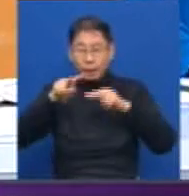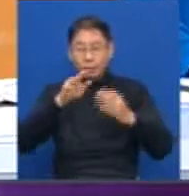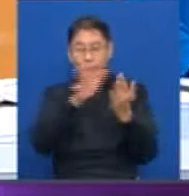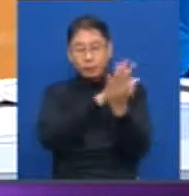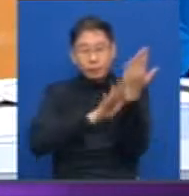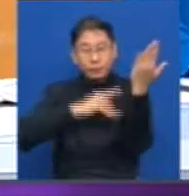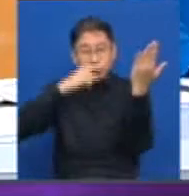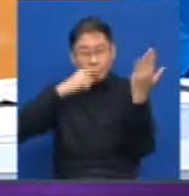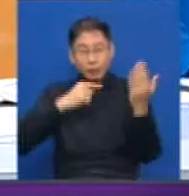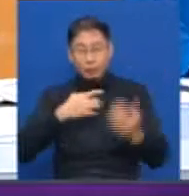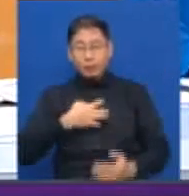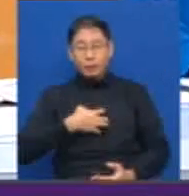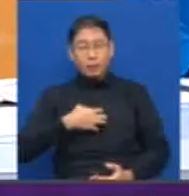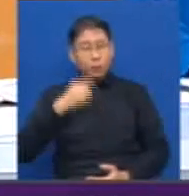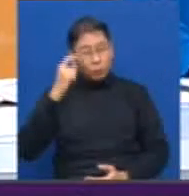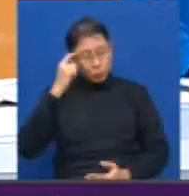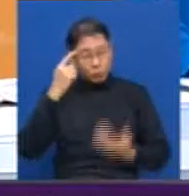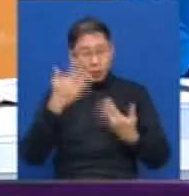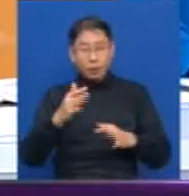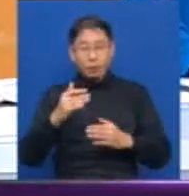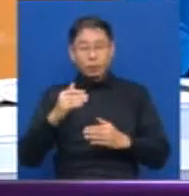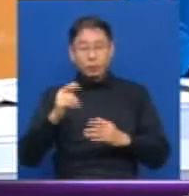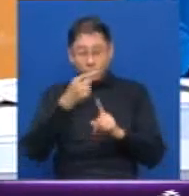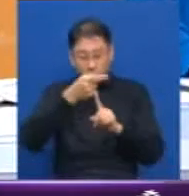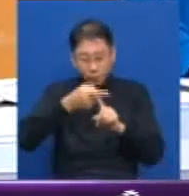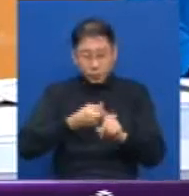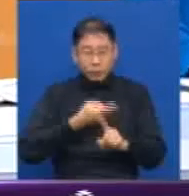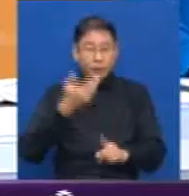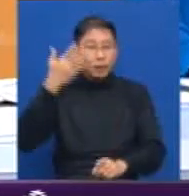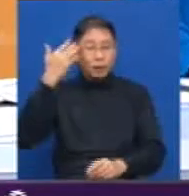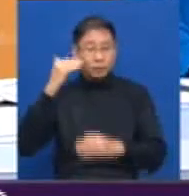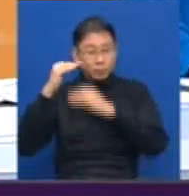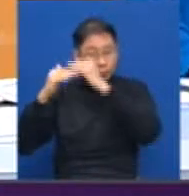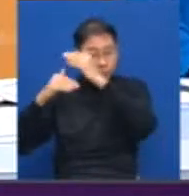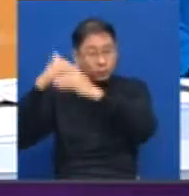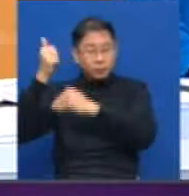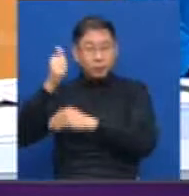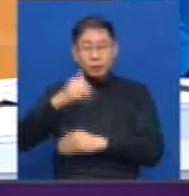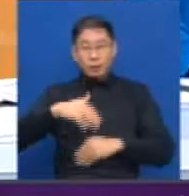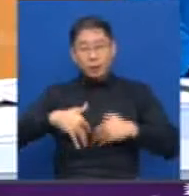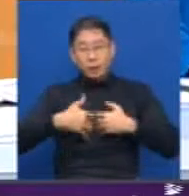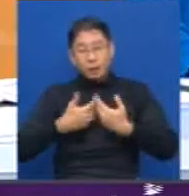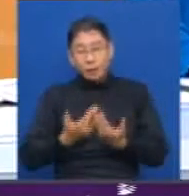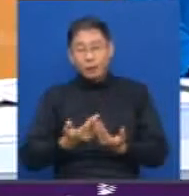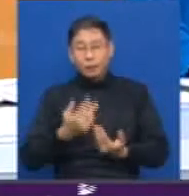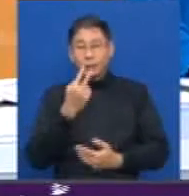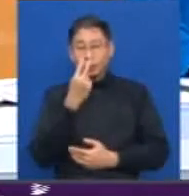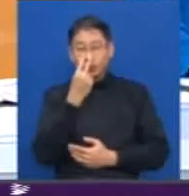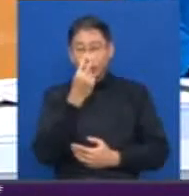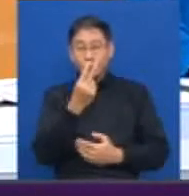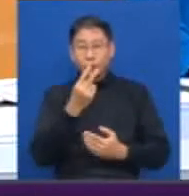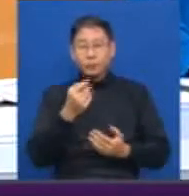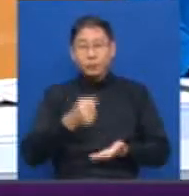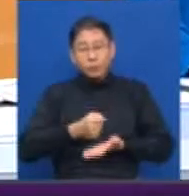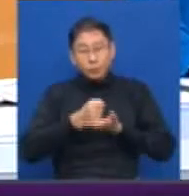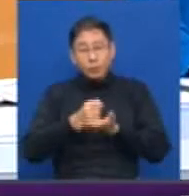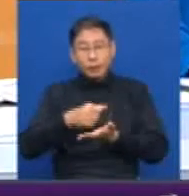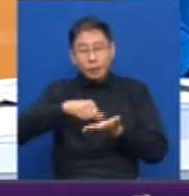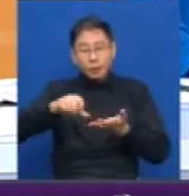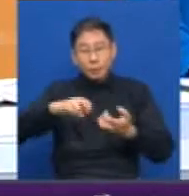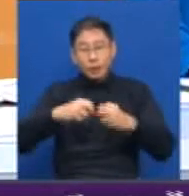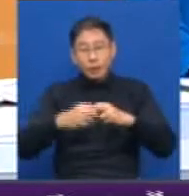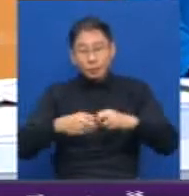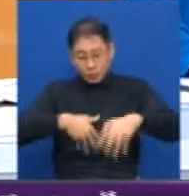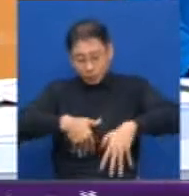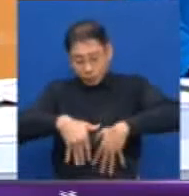ความคืบหน้าในโครงการต่างๆเป็นยังไงใน 1เดือนที่ผ่านมาดีขึ้นเป็นในทิศทางไหนแล้วก็ประเด็นอะไรที่สามารถช่วยเหลือและแก้ไขปัญหา